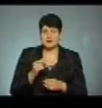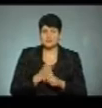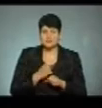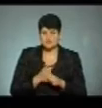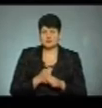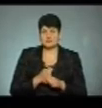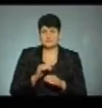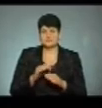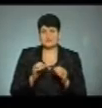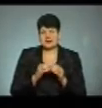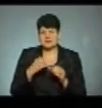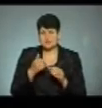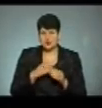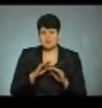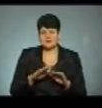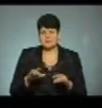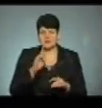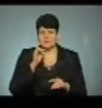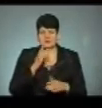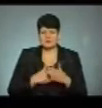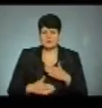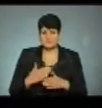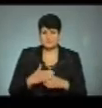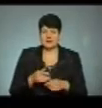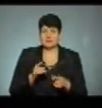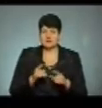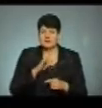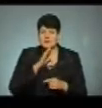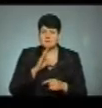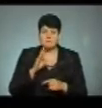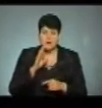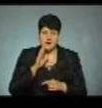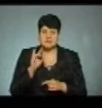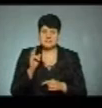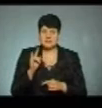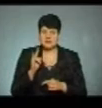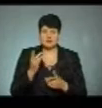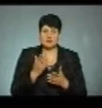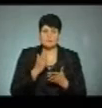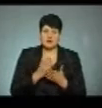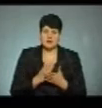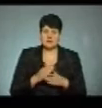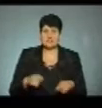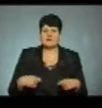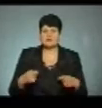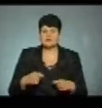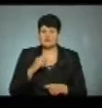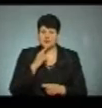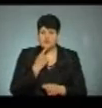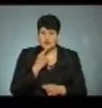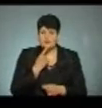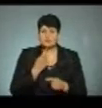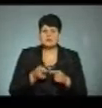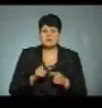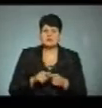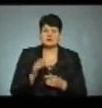з інвалідністю, які не можуть самостійно пересуватися. Насправді мамі з дитиною, яка має її на візочку, важко, тому